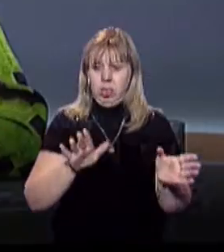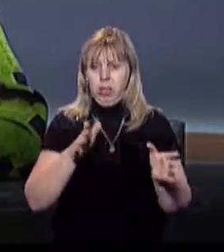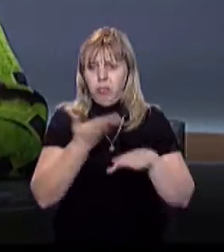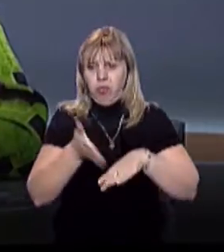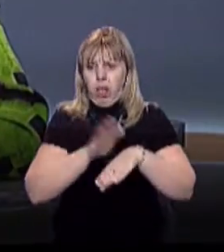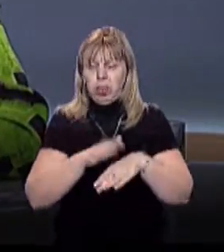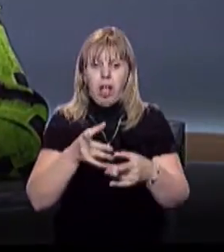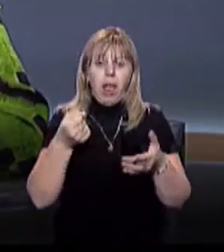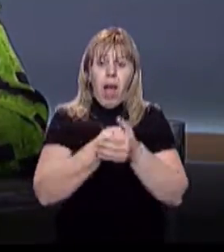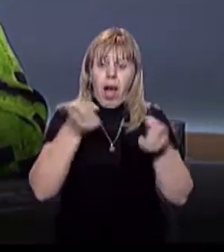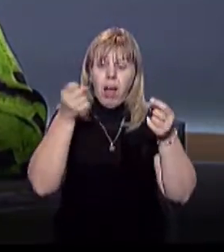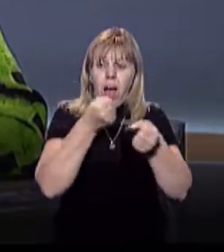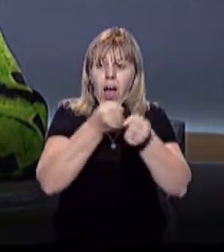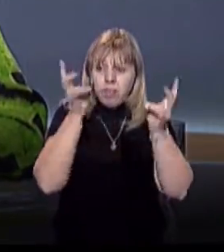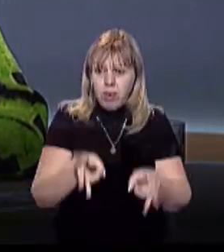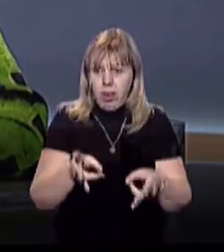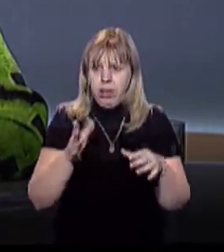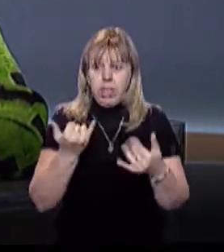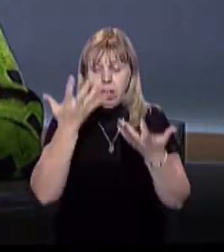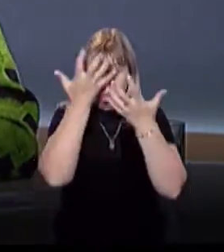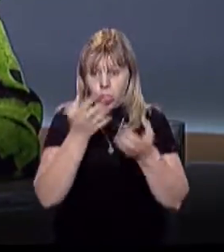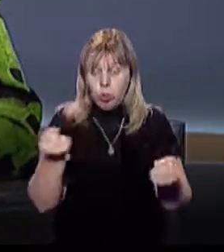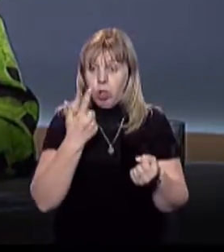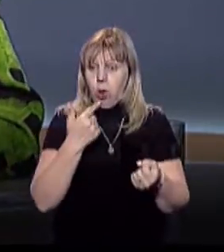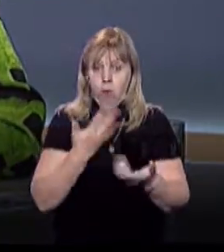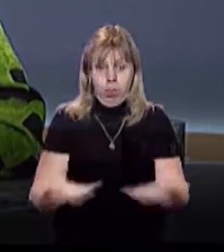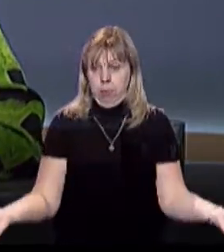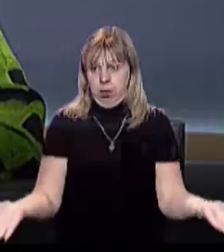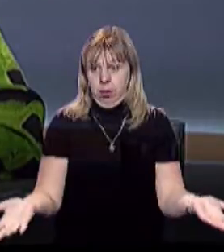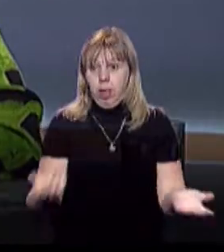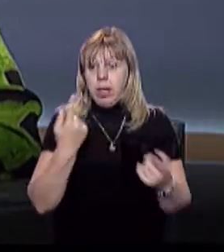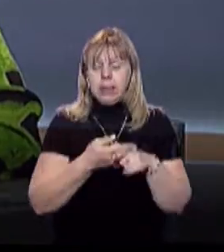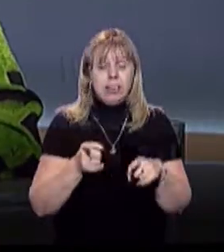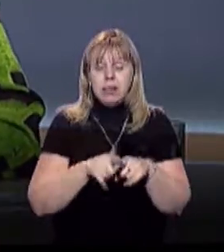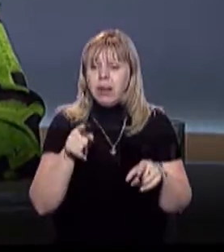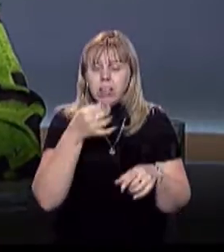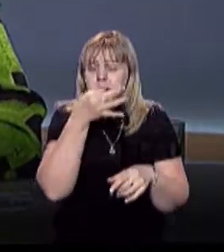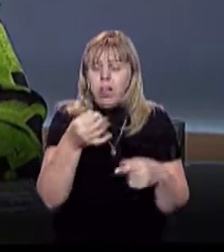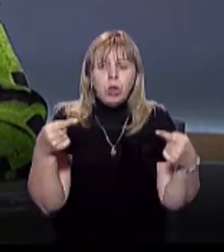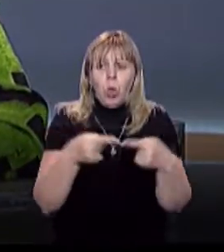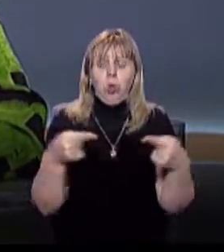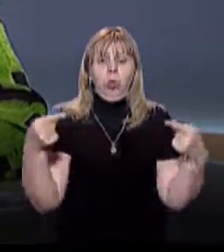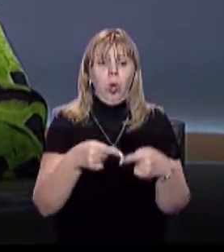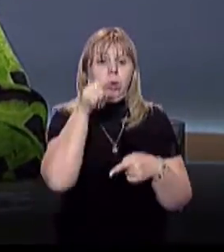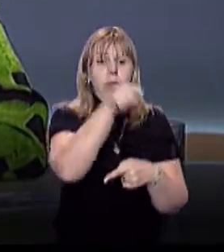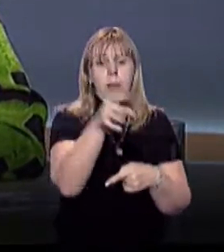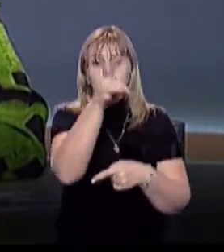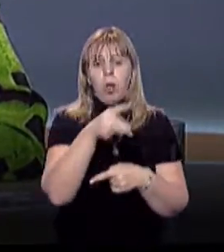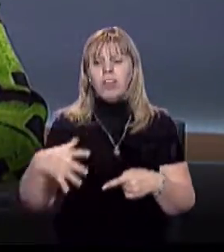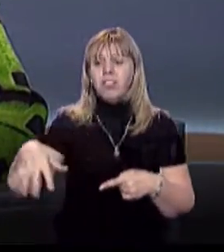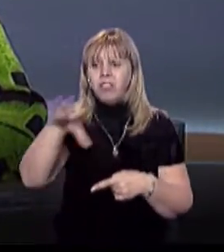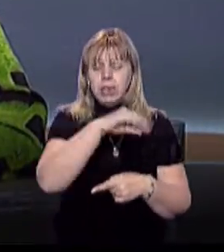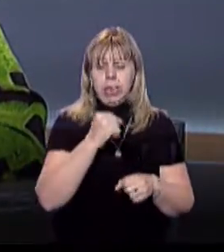або якась аварія, ви розумієте, і за ніч уже тої крові нема. Це однозначно сказати не можна, що певний район, всі